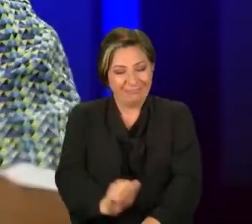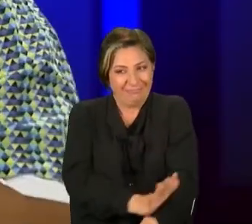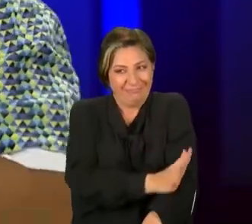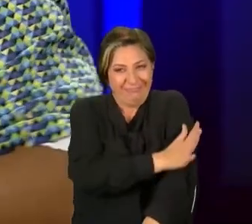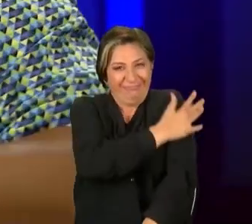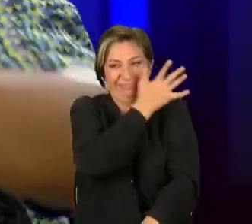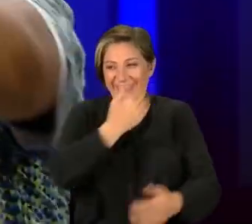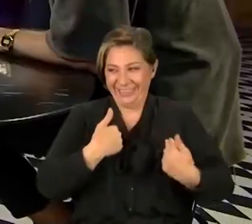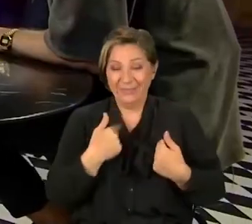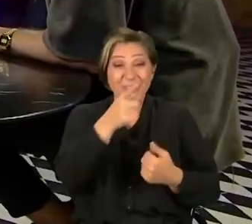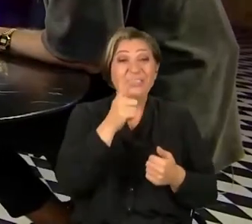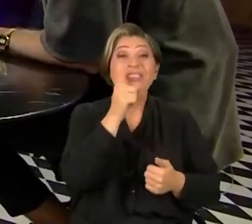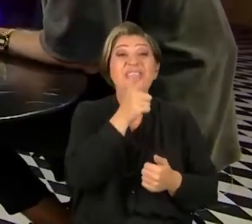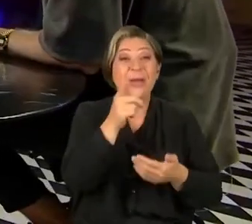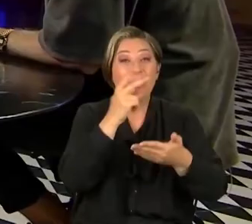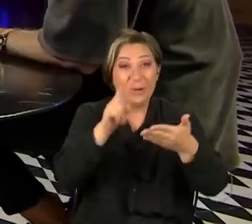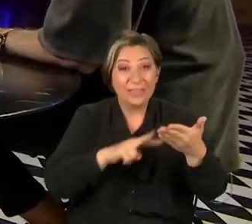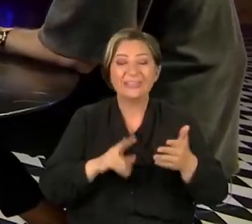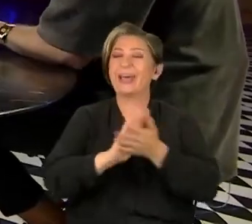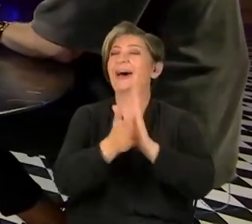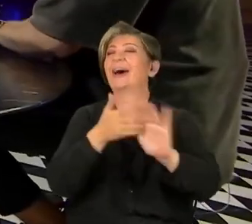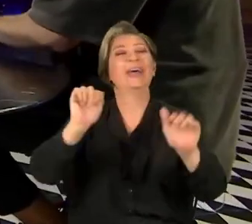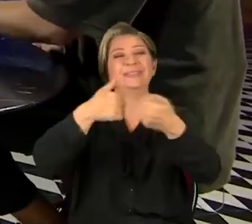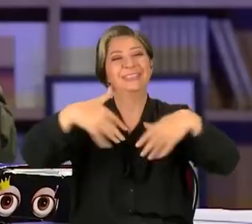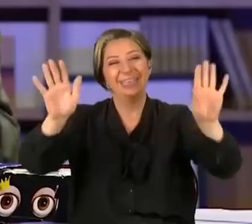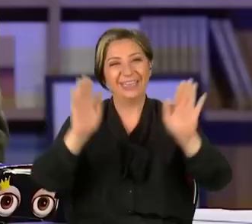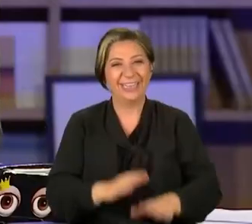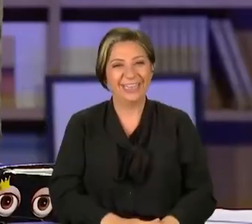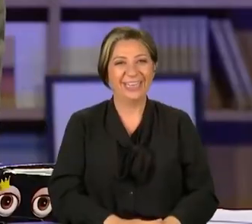Onur oldum ya benim şiirimi okuduğum yerden öbür taraftan